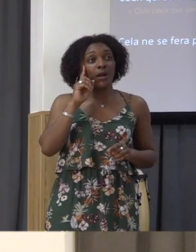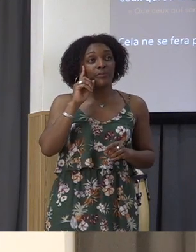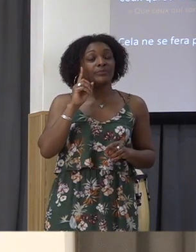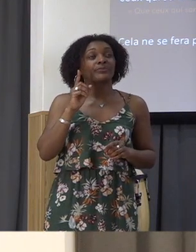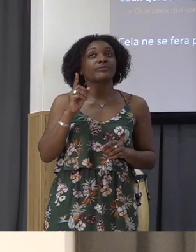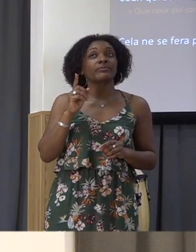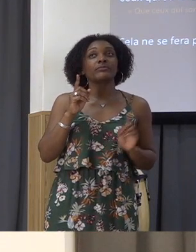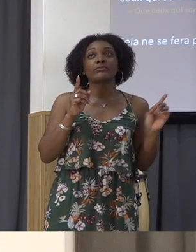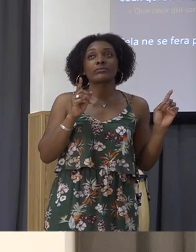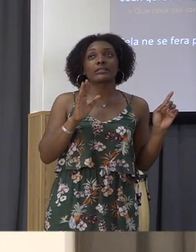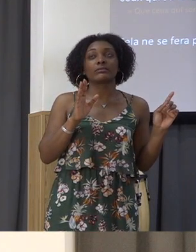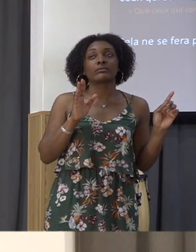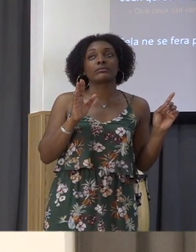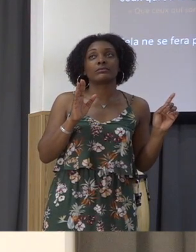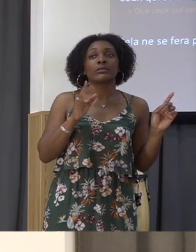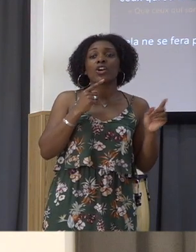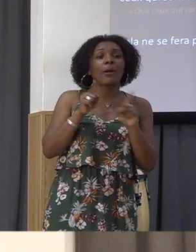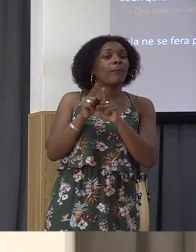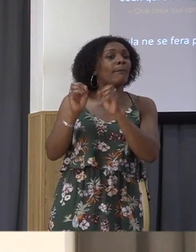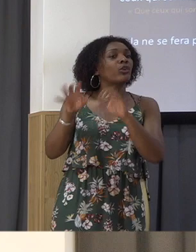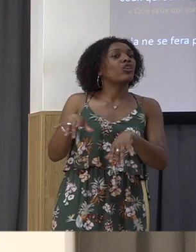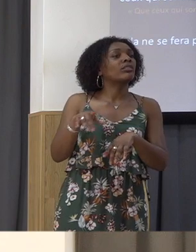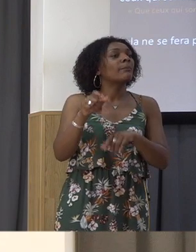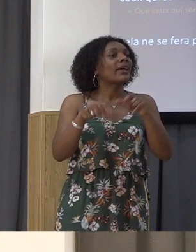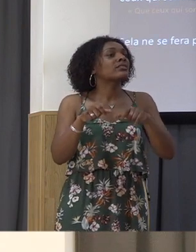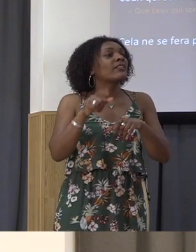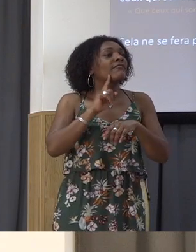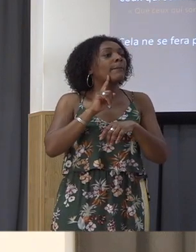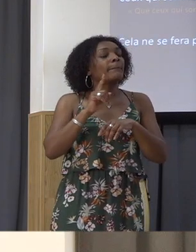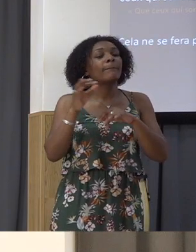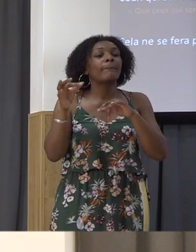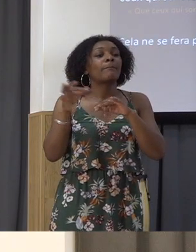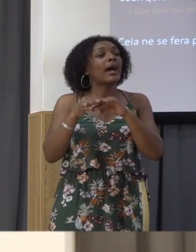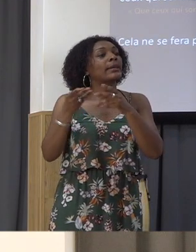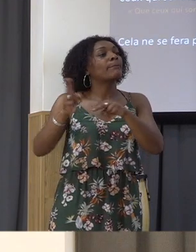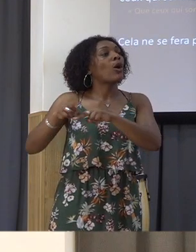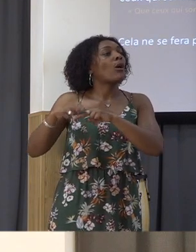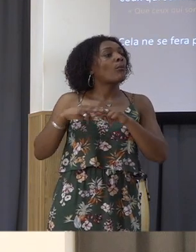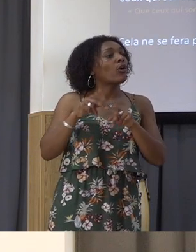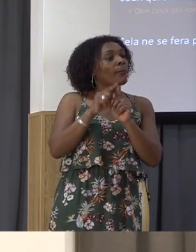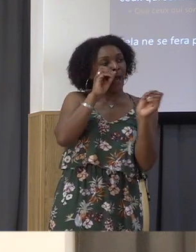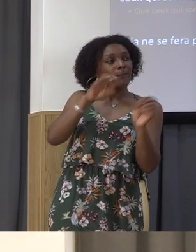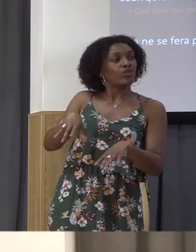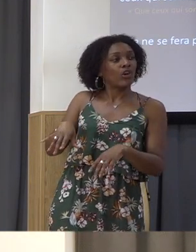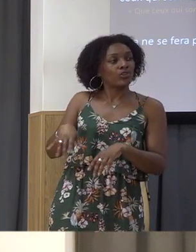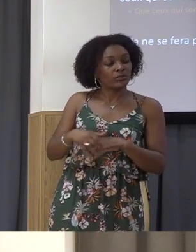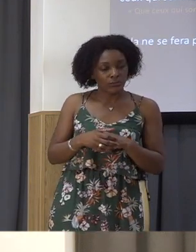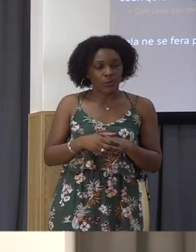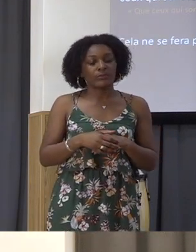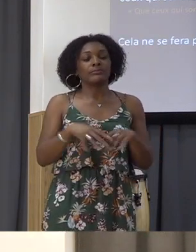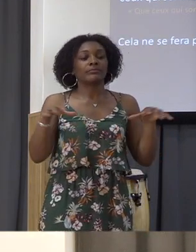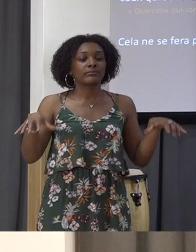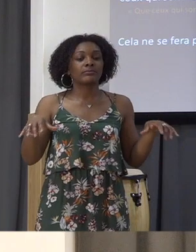Les 12 convoquèrent la multitude des disciples et dirent, il n'est pas convenable que nous laissions la parole de Dieu pour servir aux